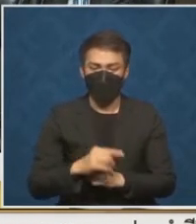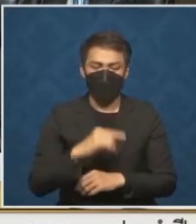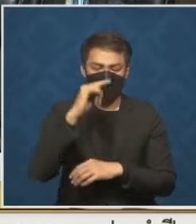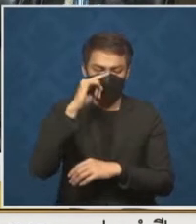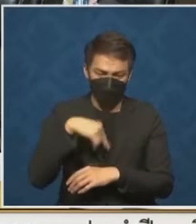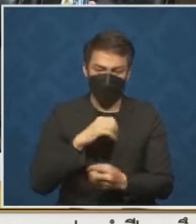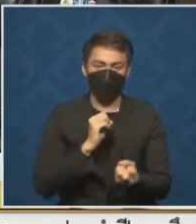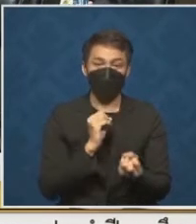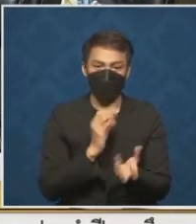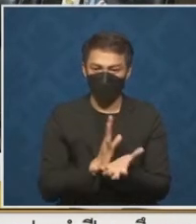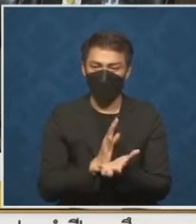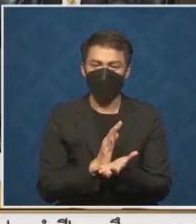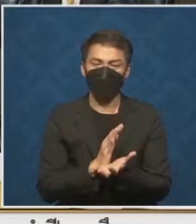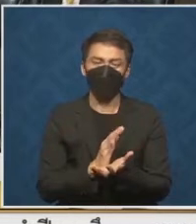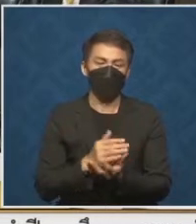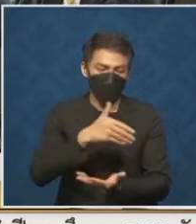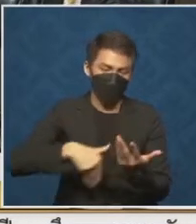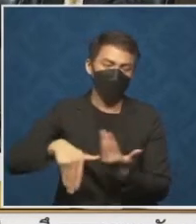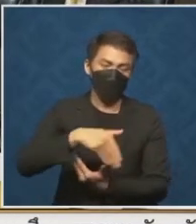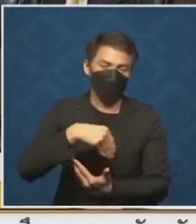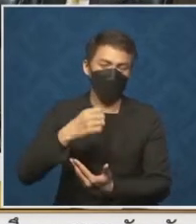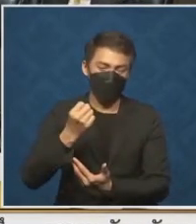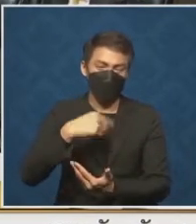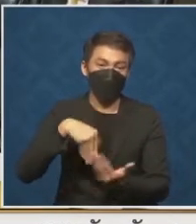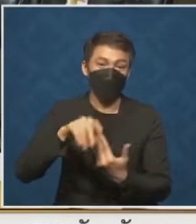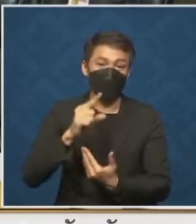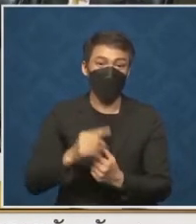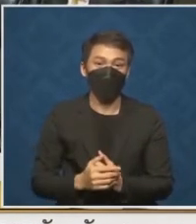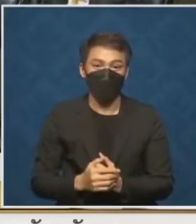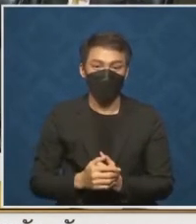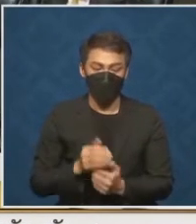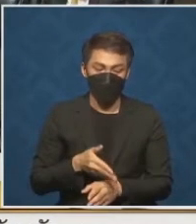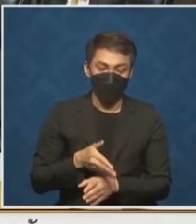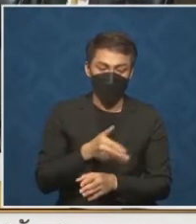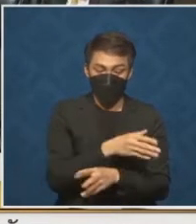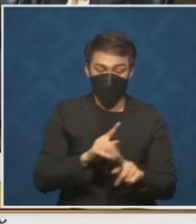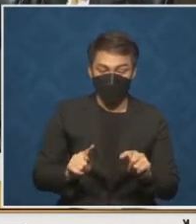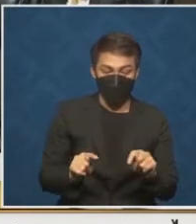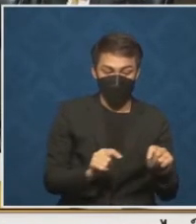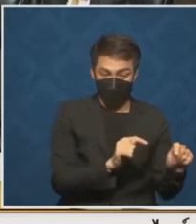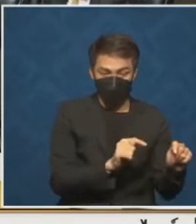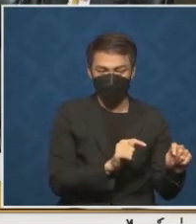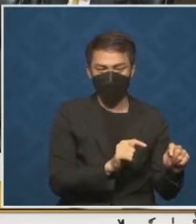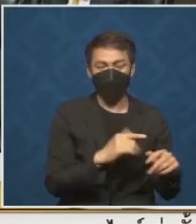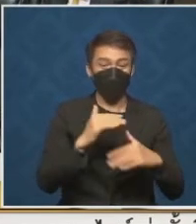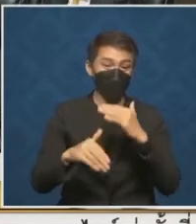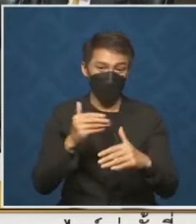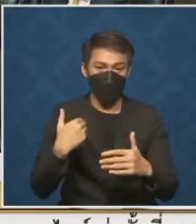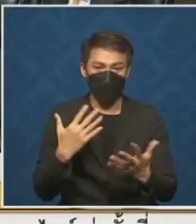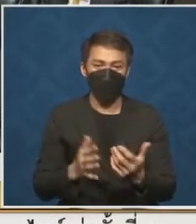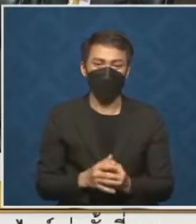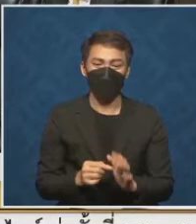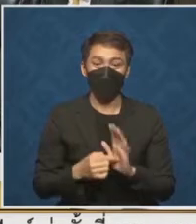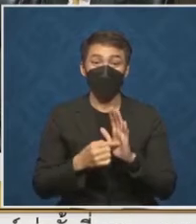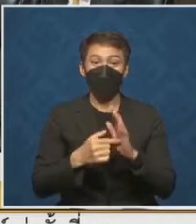จากการที่ไม่เตรียมพร้อมต่อการพัฒนาเส้นทางรถไฟความเร็วสูงเพื่อ